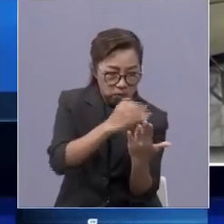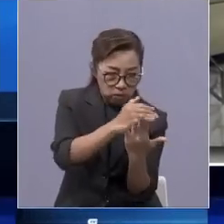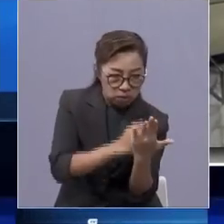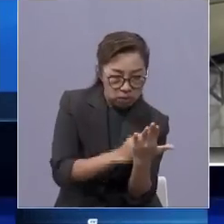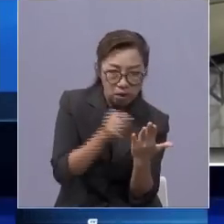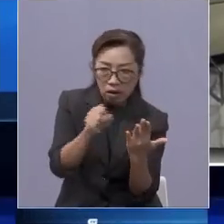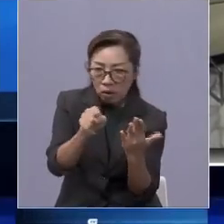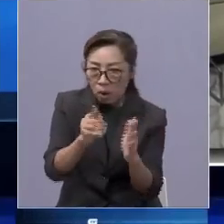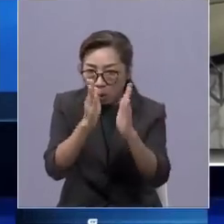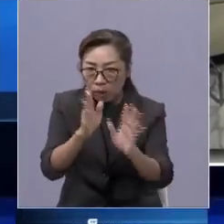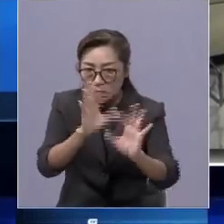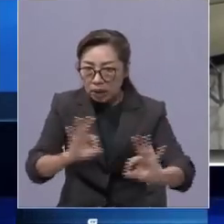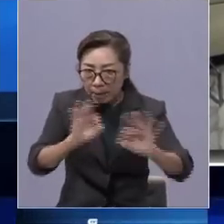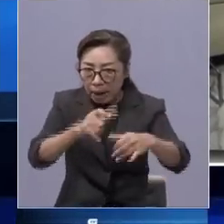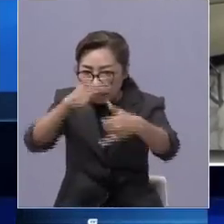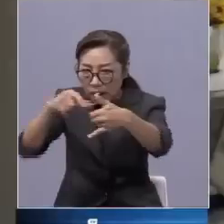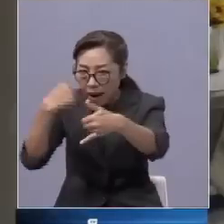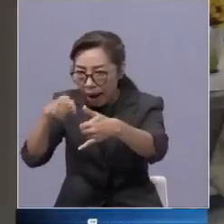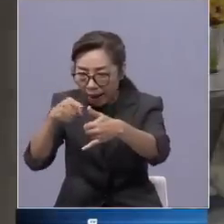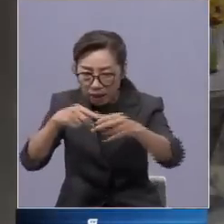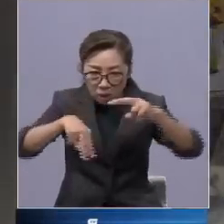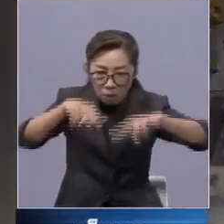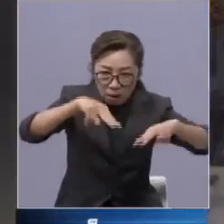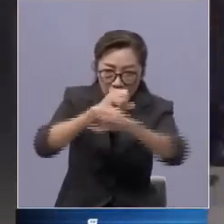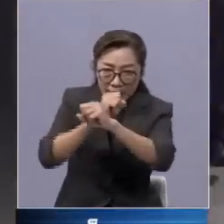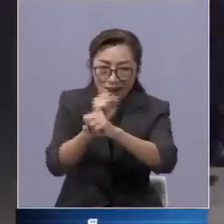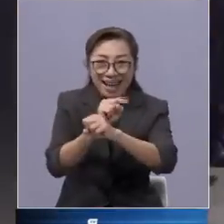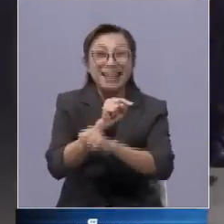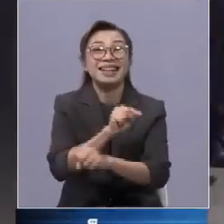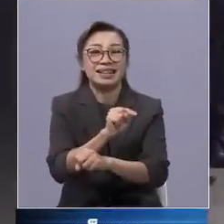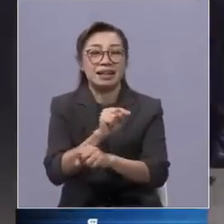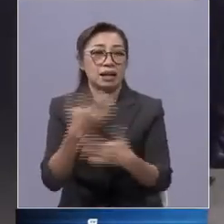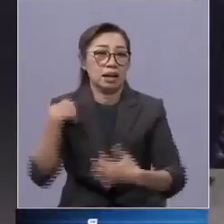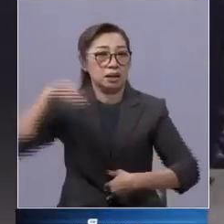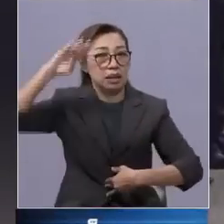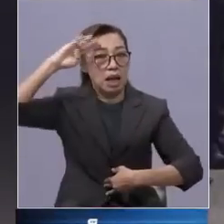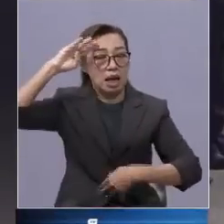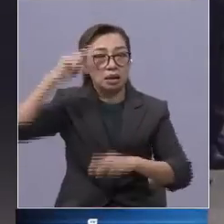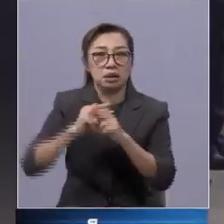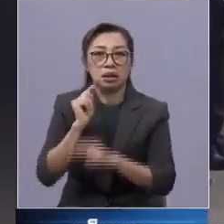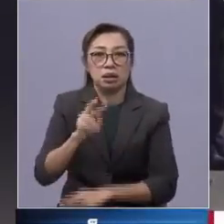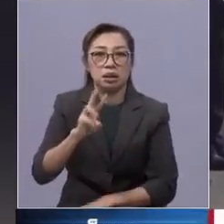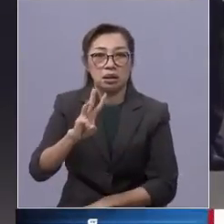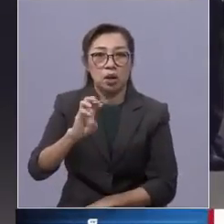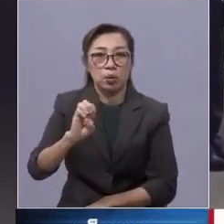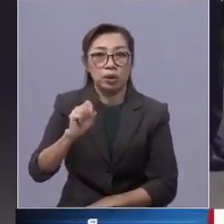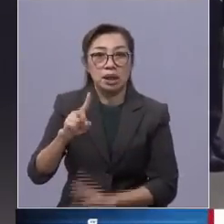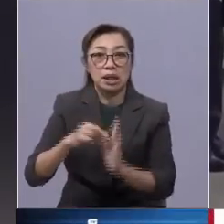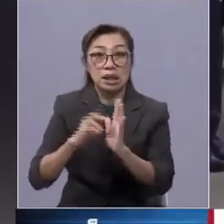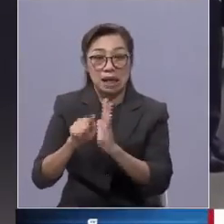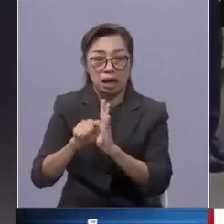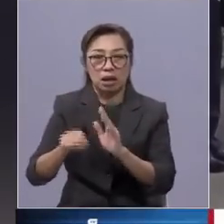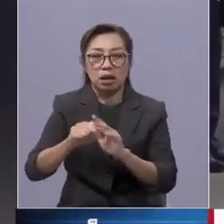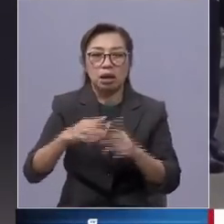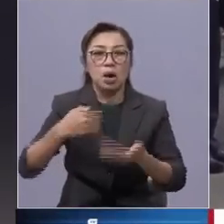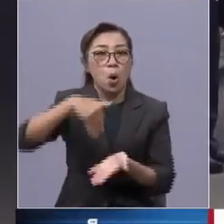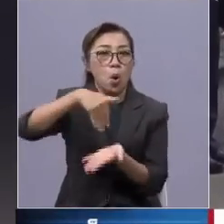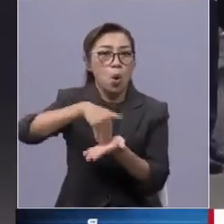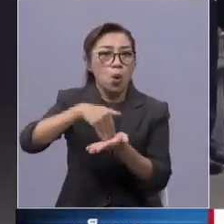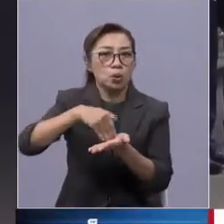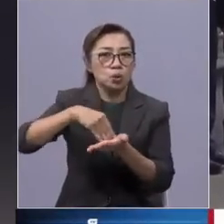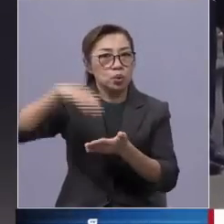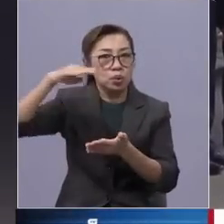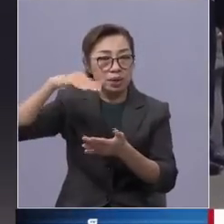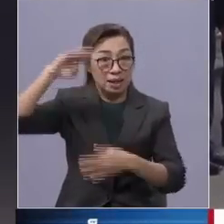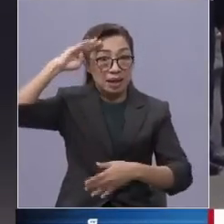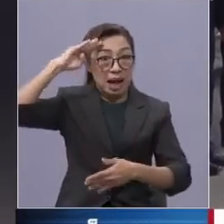บุคคลสำคัญนะครับโดยก่อนหน้านี้3เดือนพลโททวีศักดิ์มณีวงศ์ผู้บัญชาการศูนย์รักษาความปลอดภัยเนี่ยสั่งการให้มีการเตรียมความพร้อมแล้วน